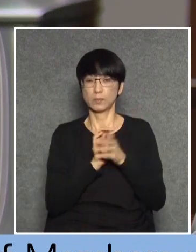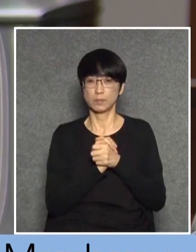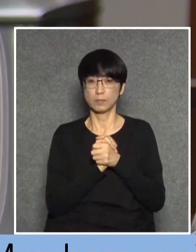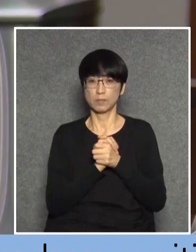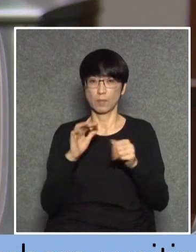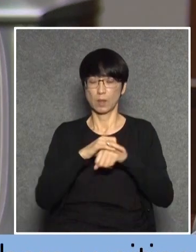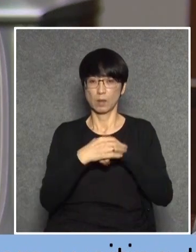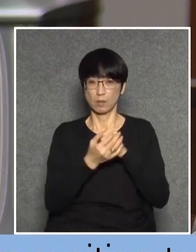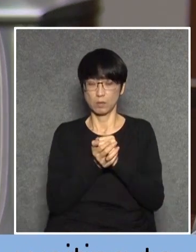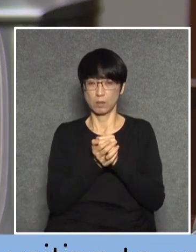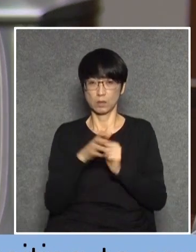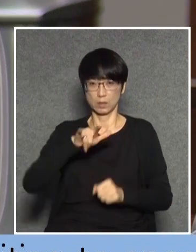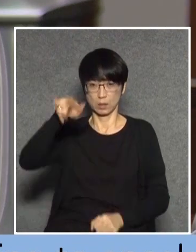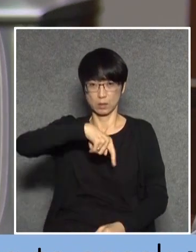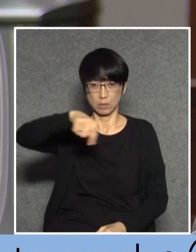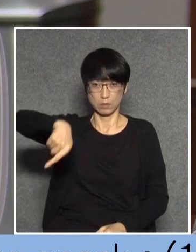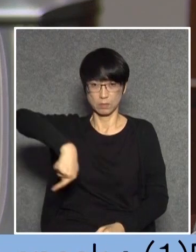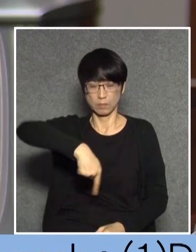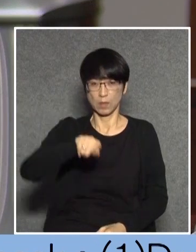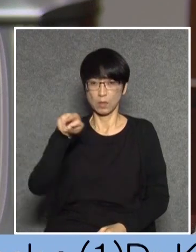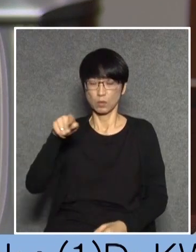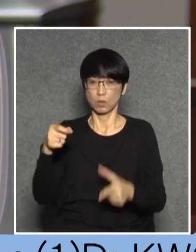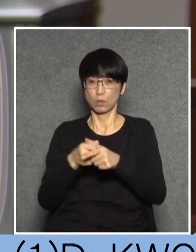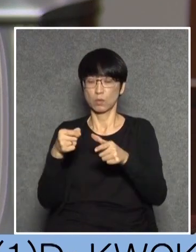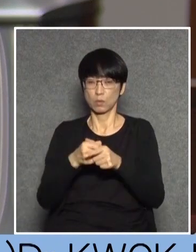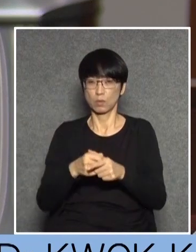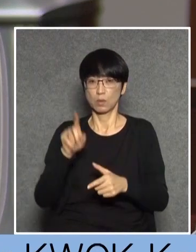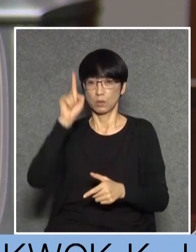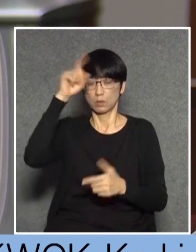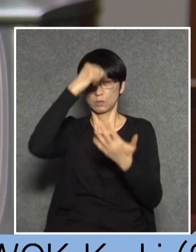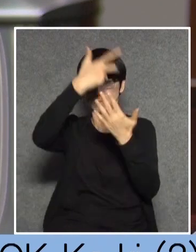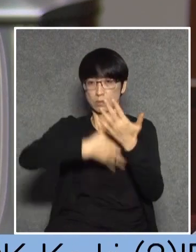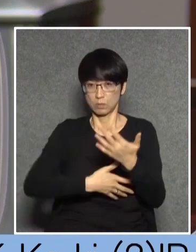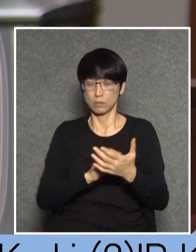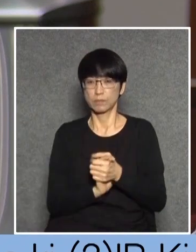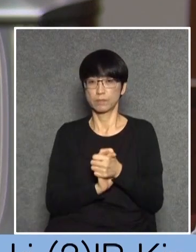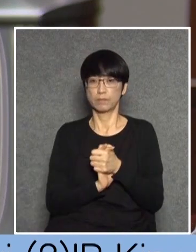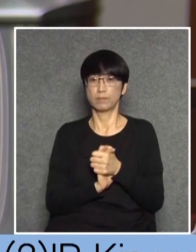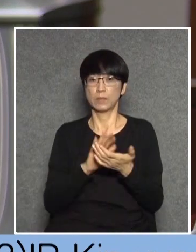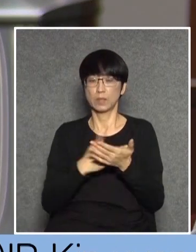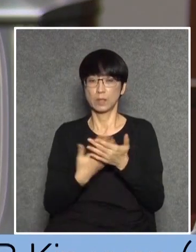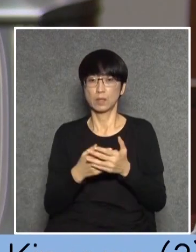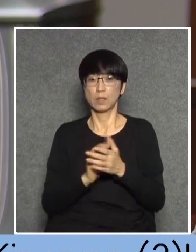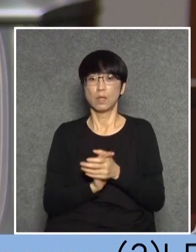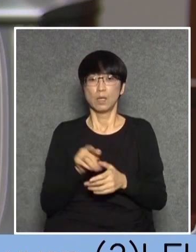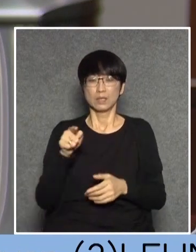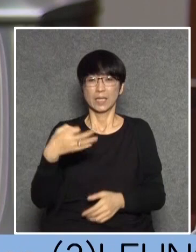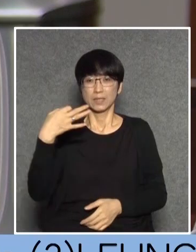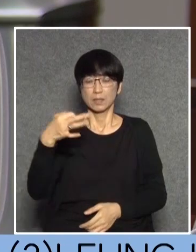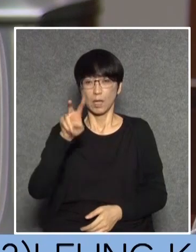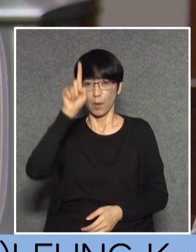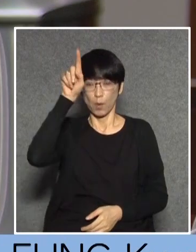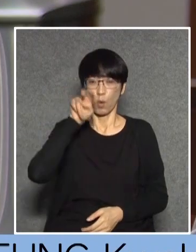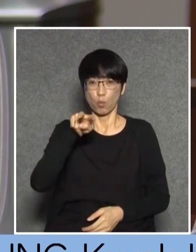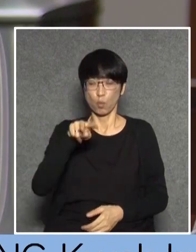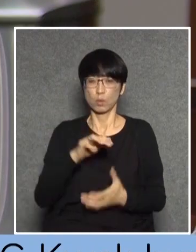世界主要嘅机场咧都系采用嗰间公司嘅空管系统同埋产品。实际上呢个所谓 AT3 空管系统咧，曾经使